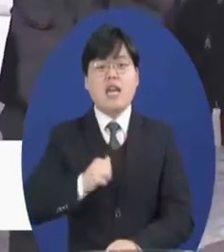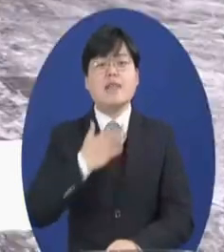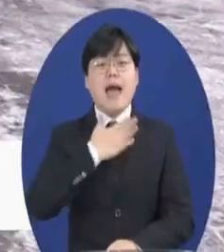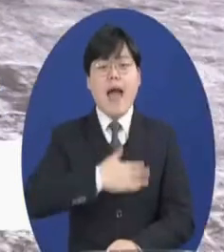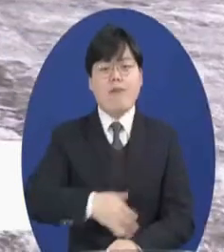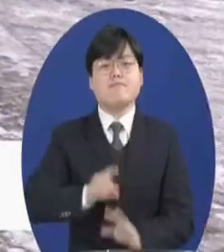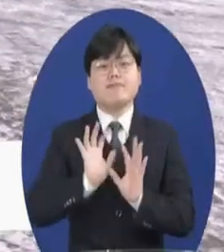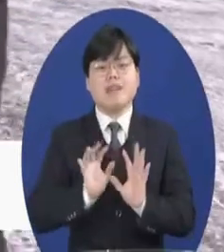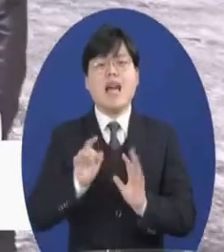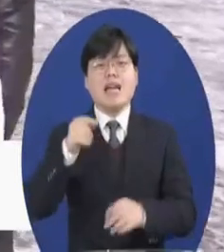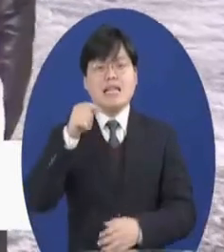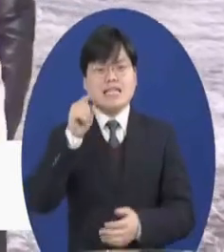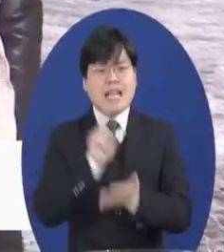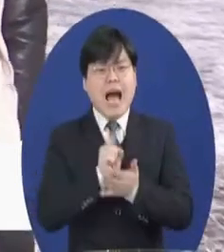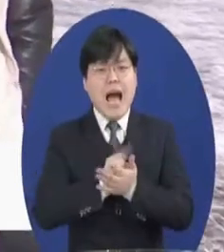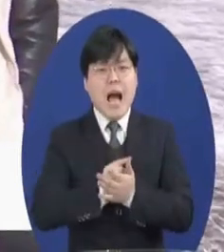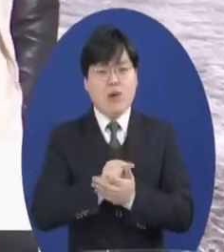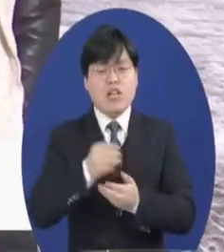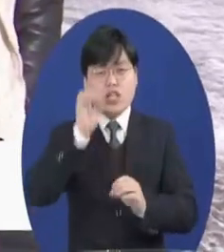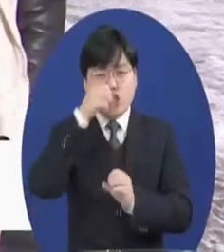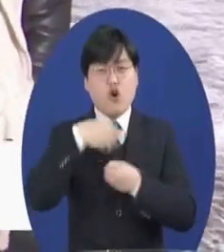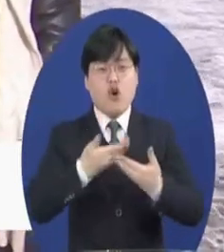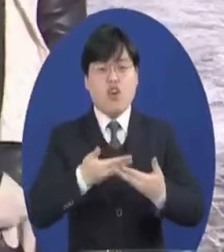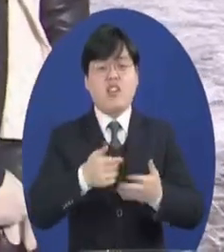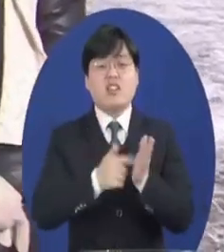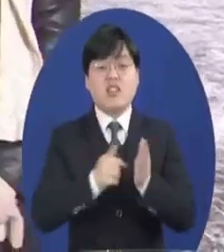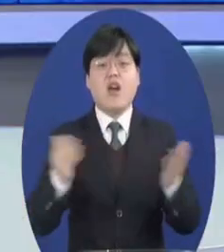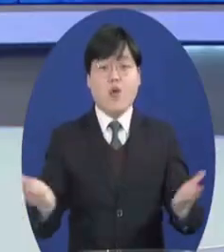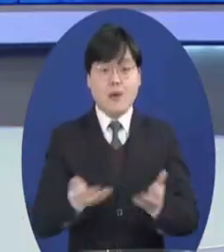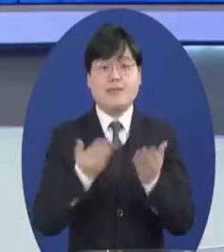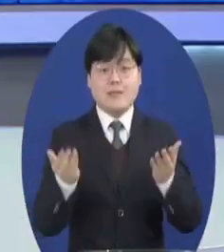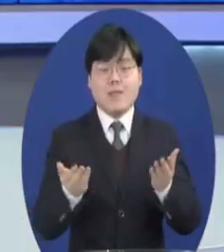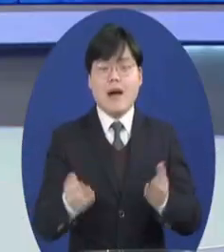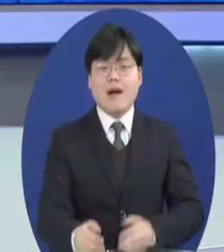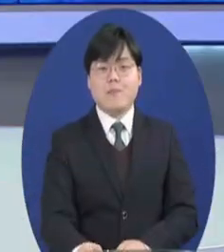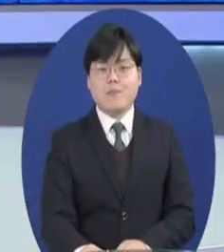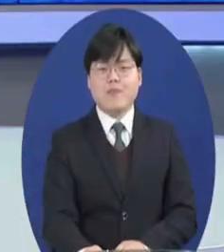хандаж шинжилгээгээ заавал өгөх хэрэгтэй байгааг уриалсан юм.